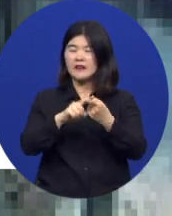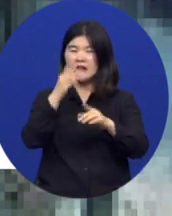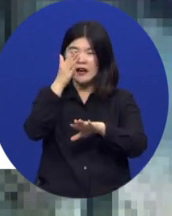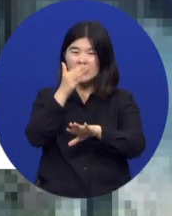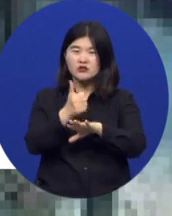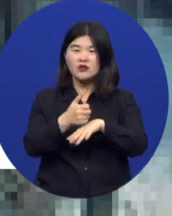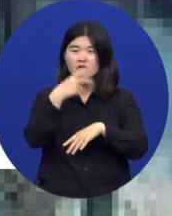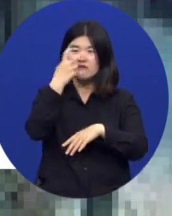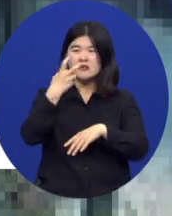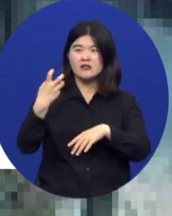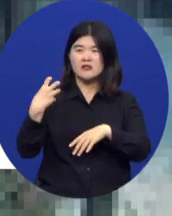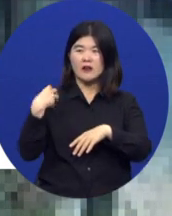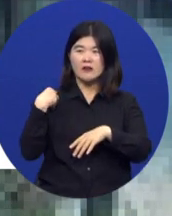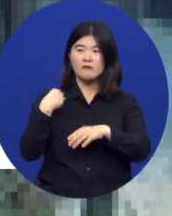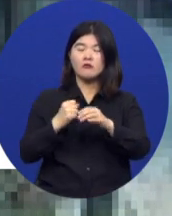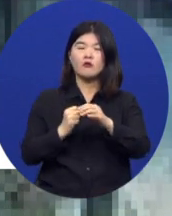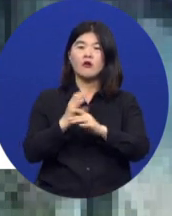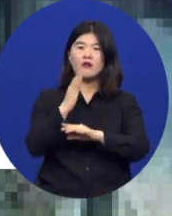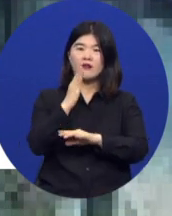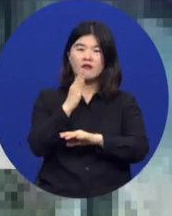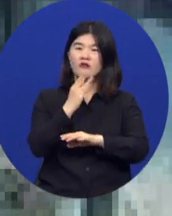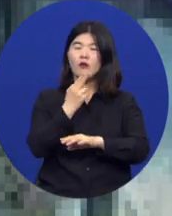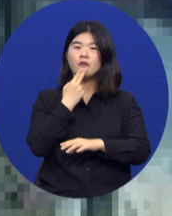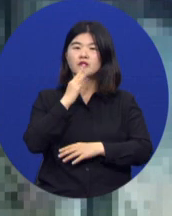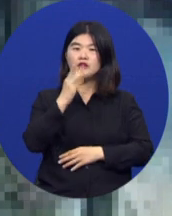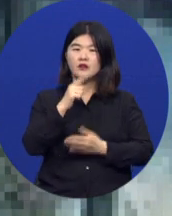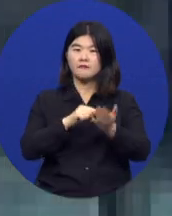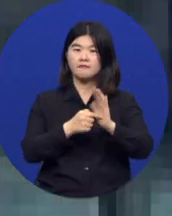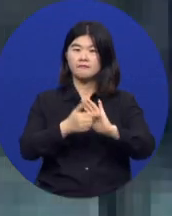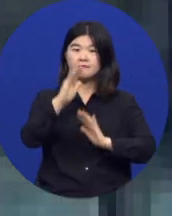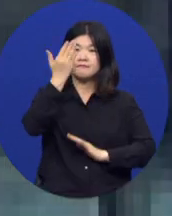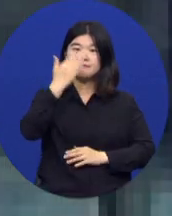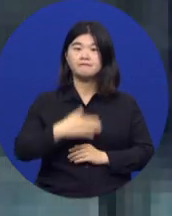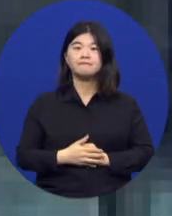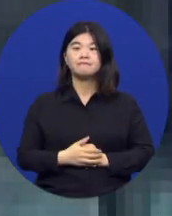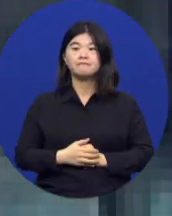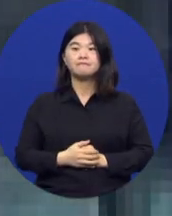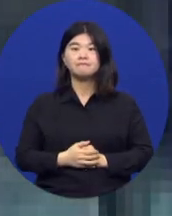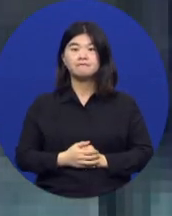잣대로 책임을 과학의 지우지 않아야 한다는 입장 이라고 밝혔습니다